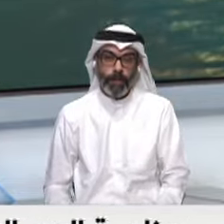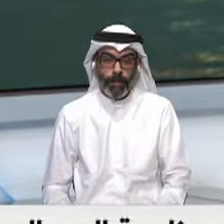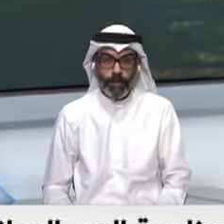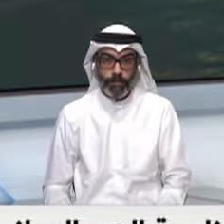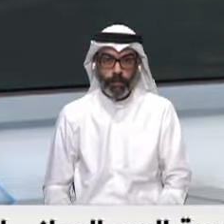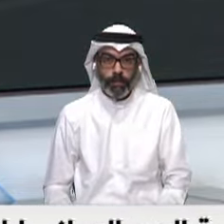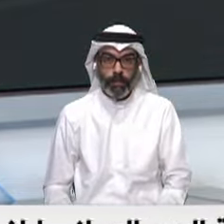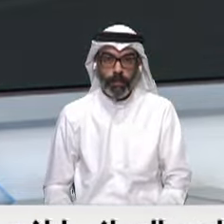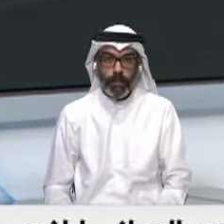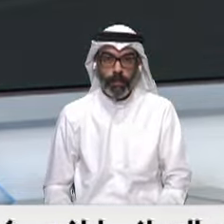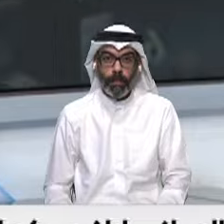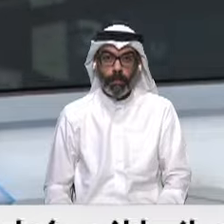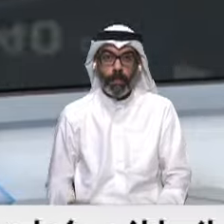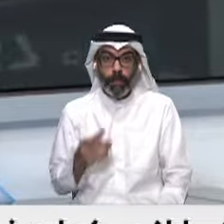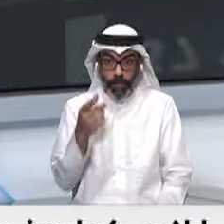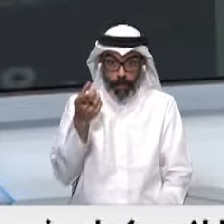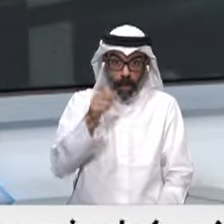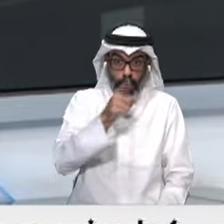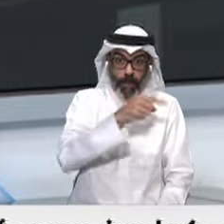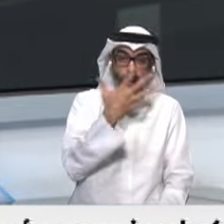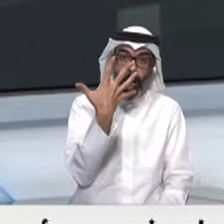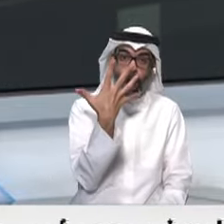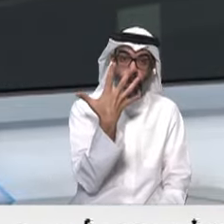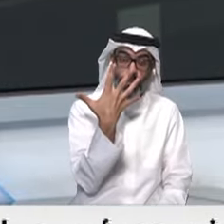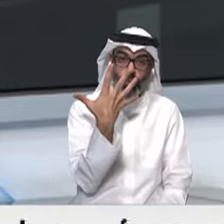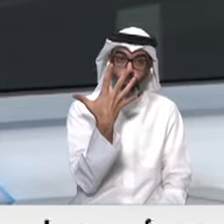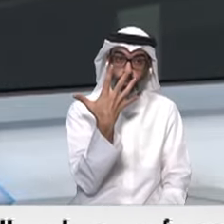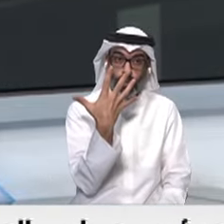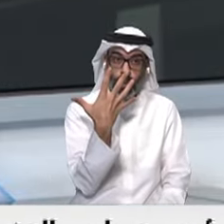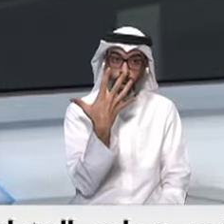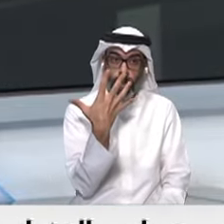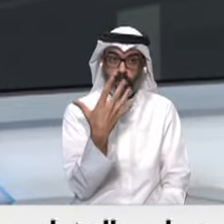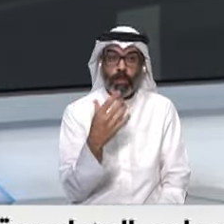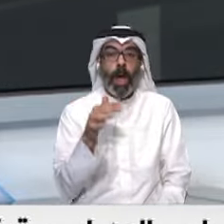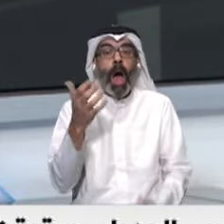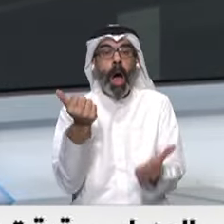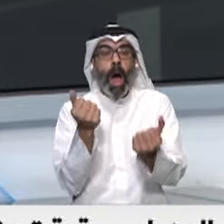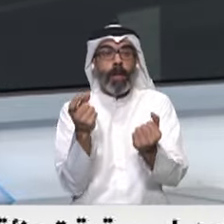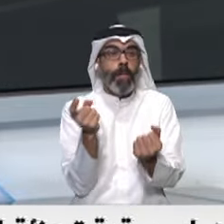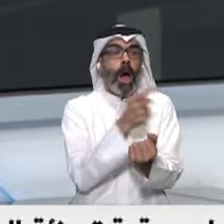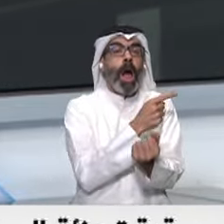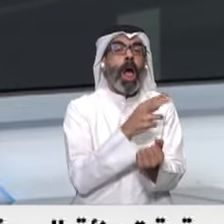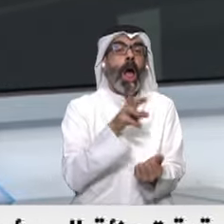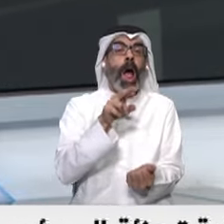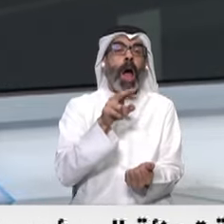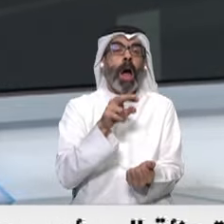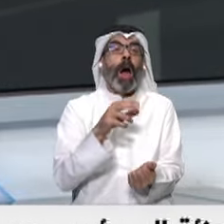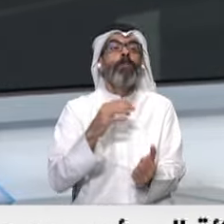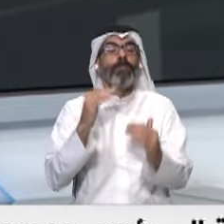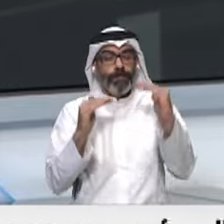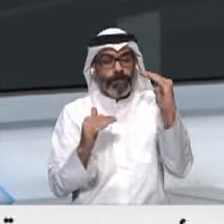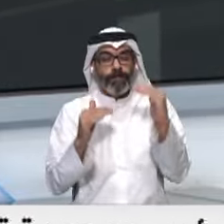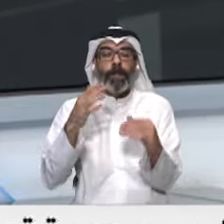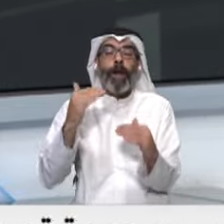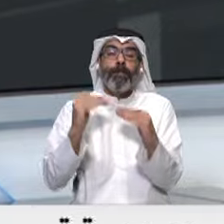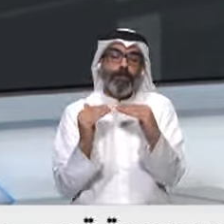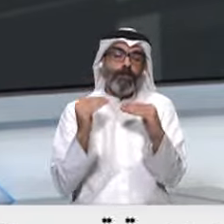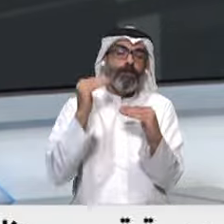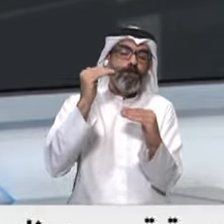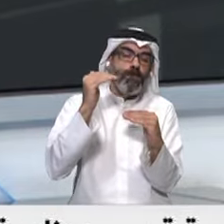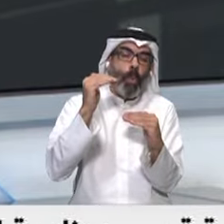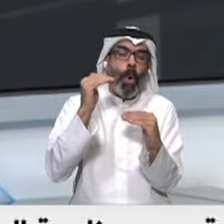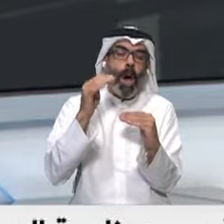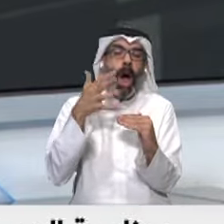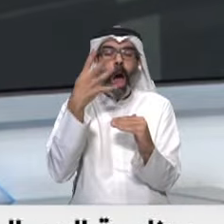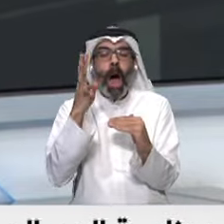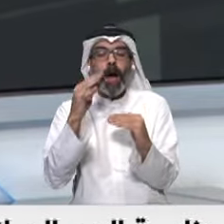دقيقه اما الطقس المتوقع باذن الله خلال الايام الخمسه القادمه لا تزال درجات الحراره فوق ال 40 درجه مئويه